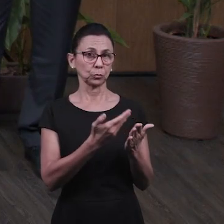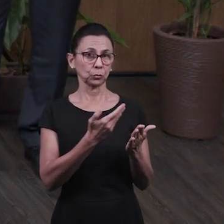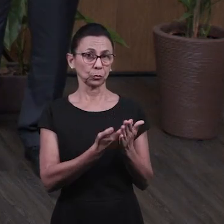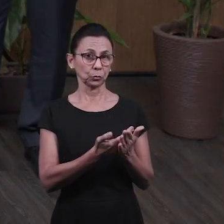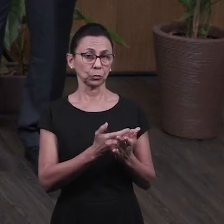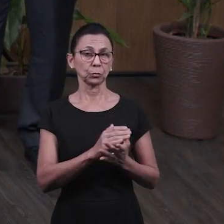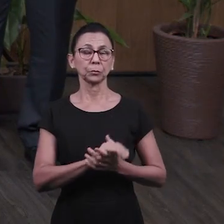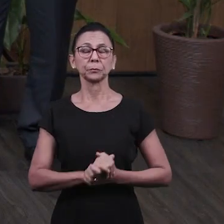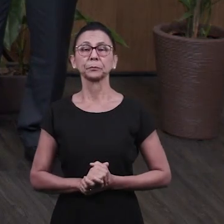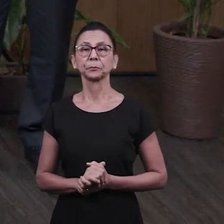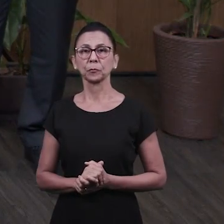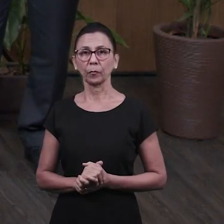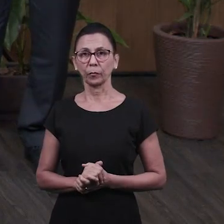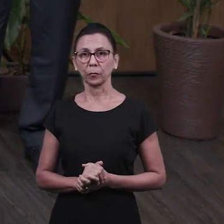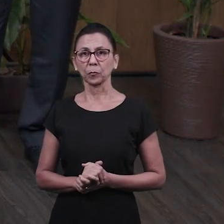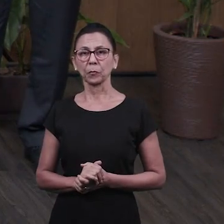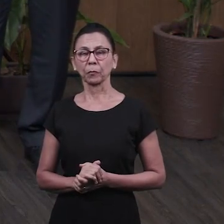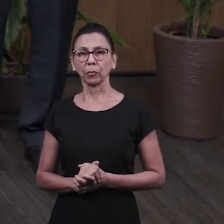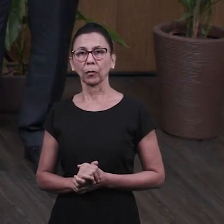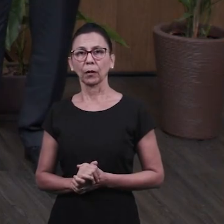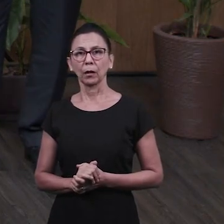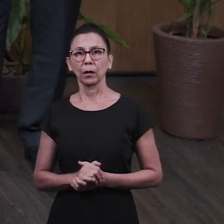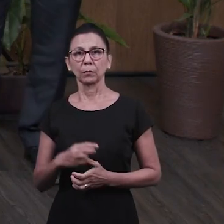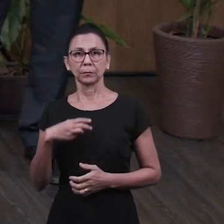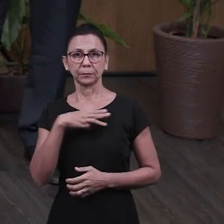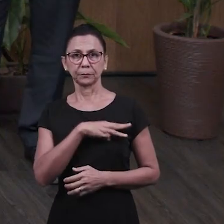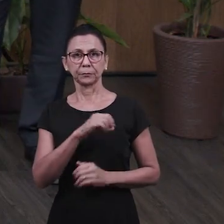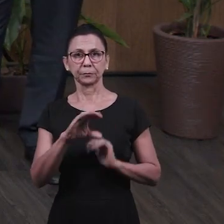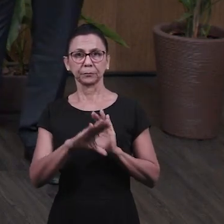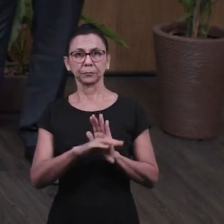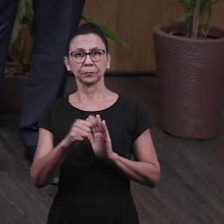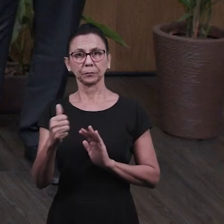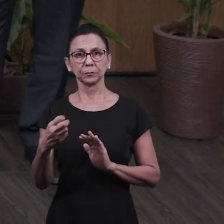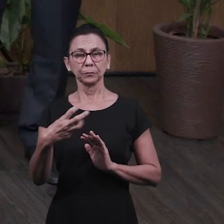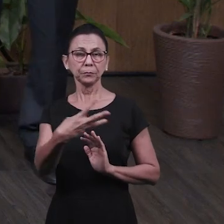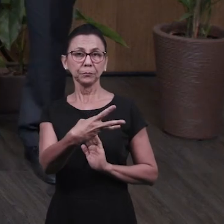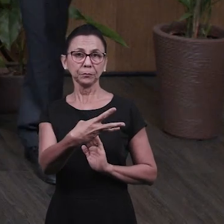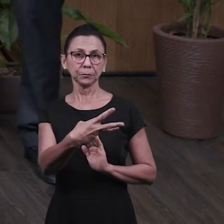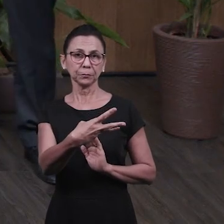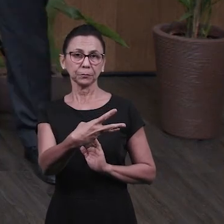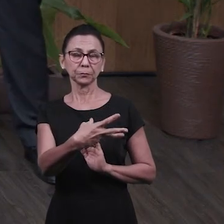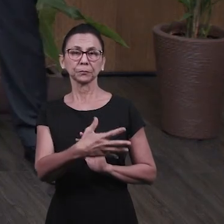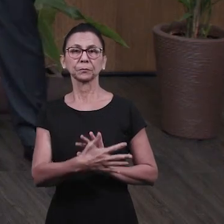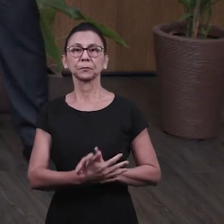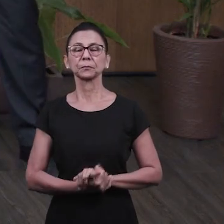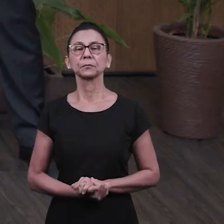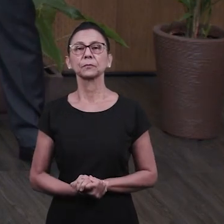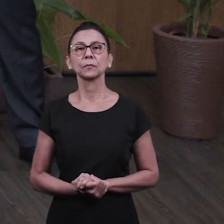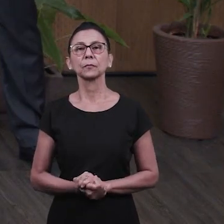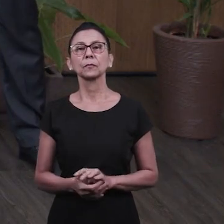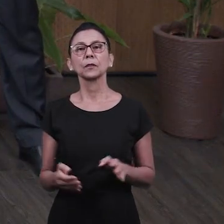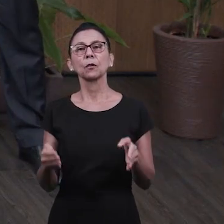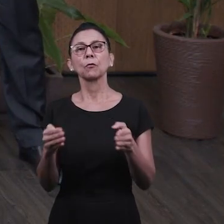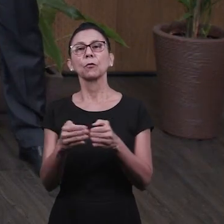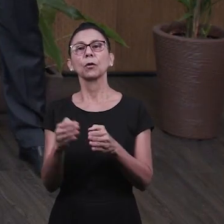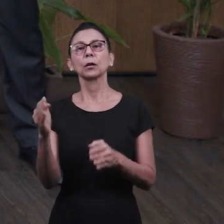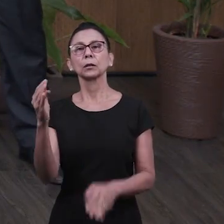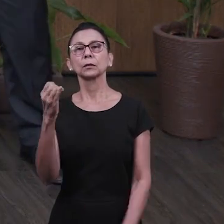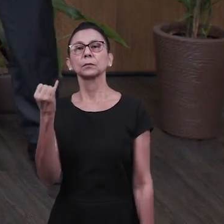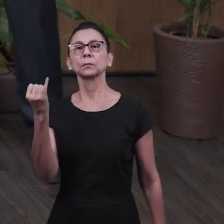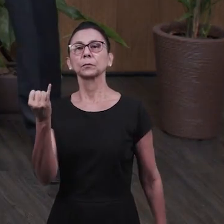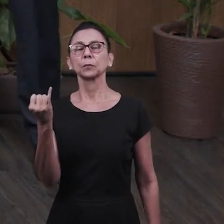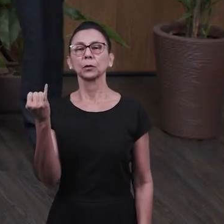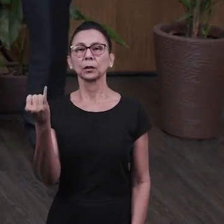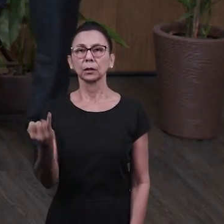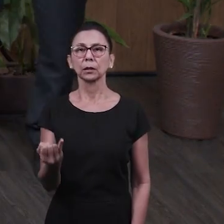allons donner continuité à l'étude, à cette étude que nous apportons de Matthieu 13, en